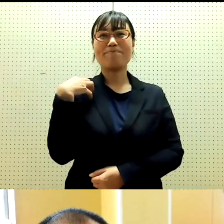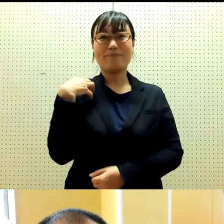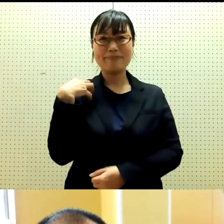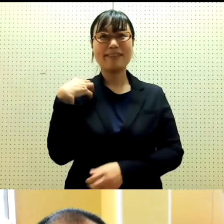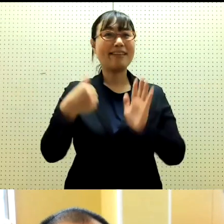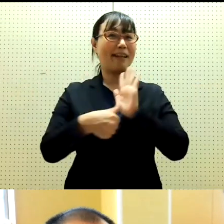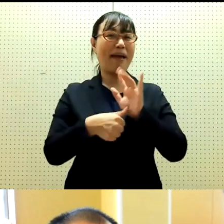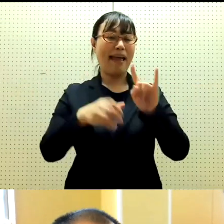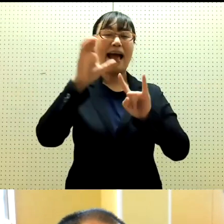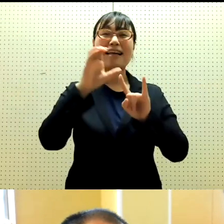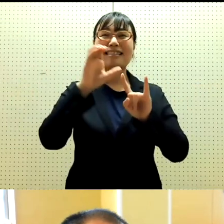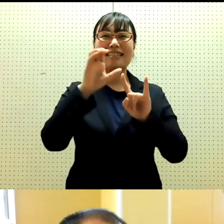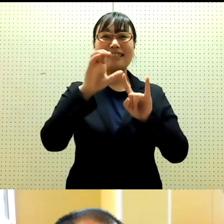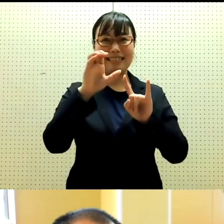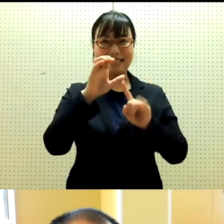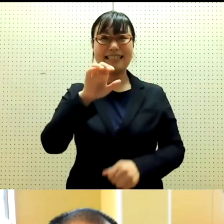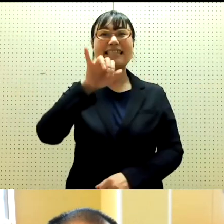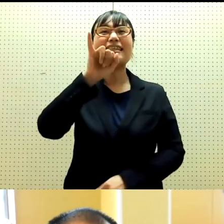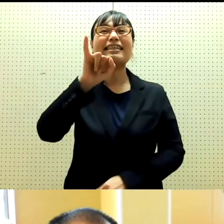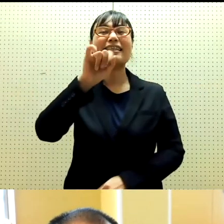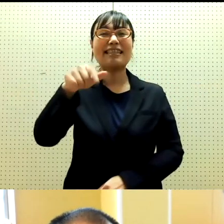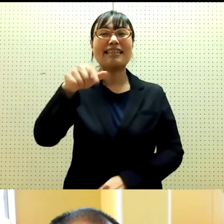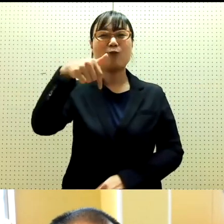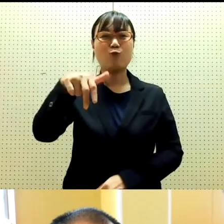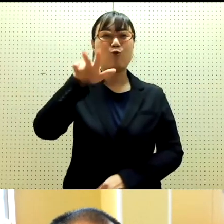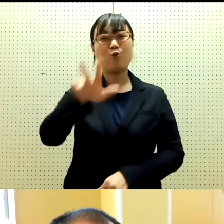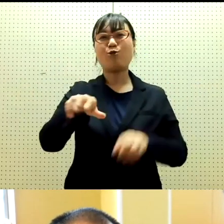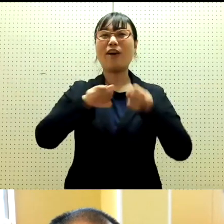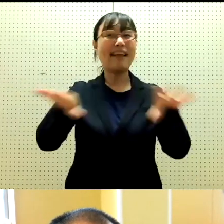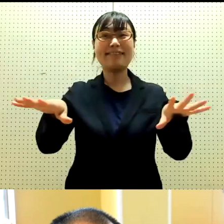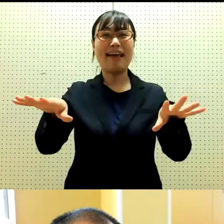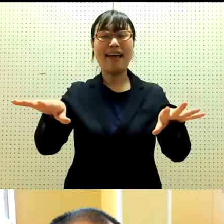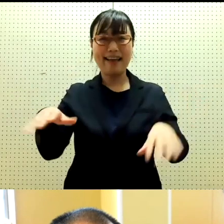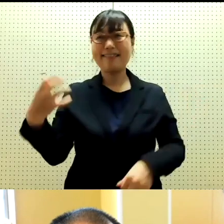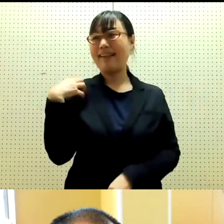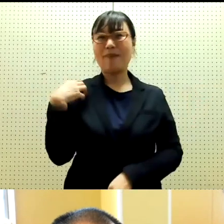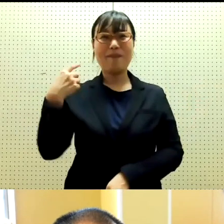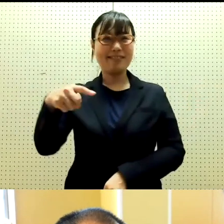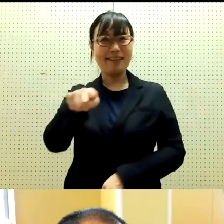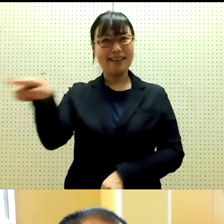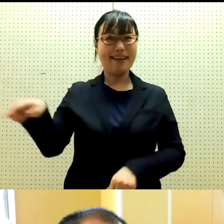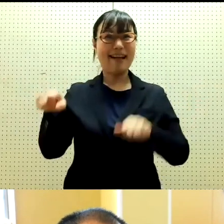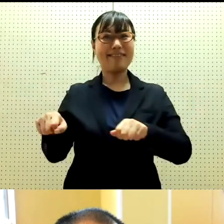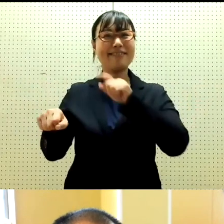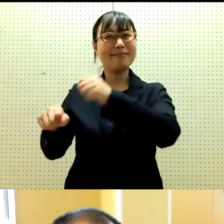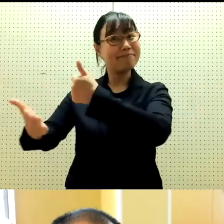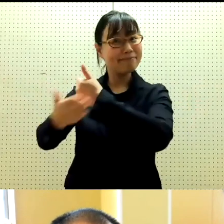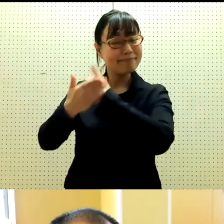と呼ばれる教員がおりまして、その先生方の働きによって非常に ICT 活用が活性化しております